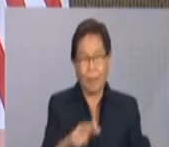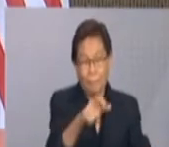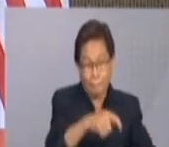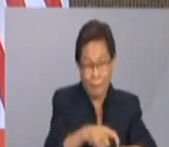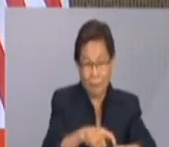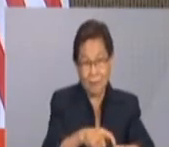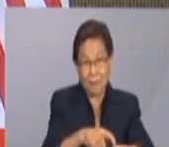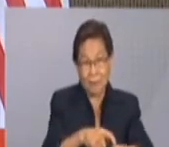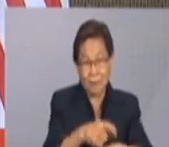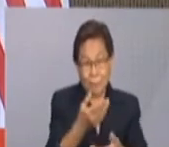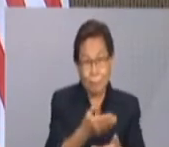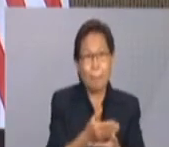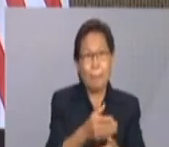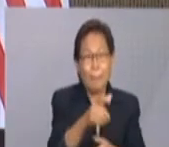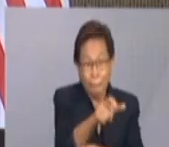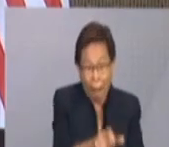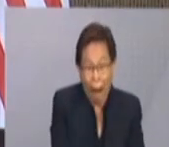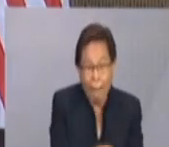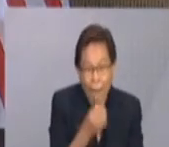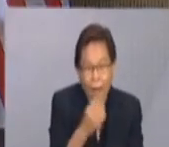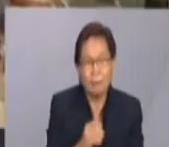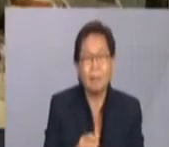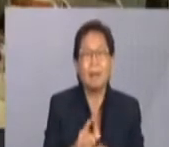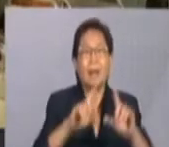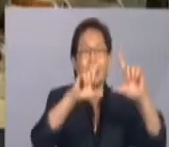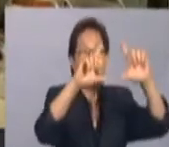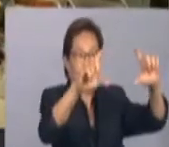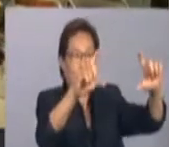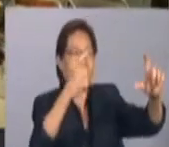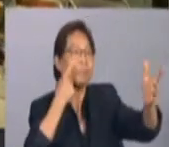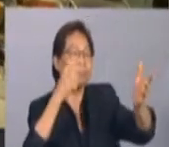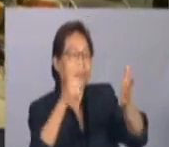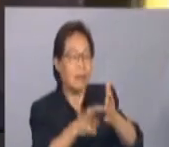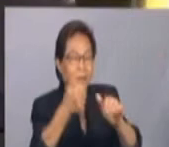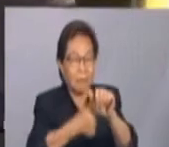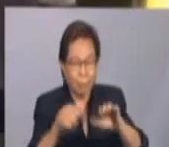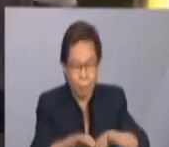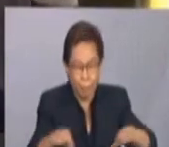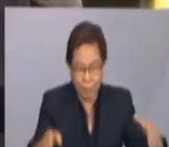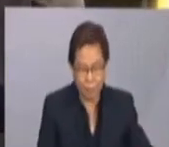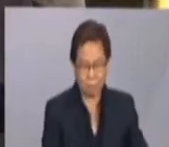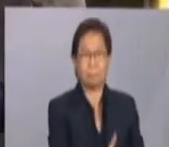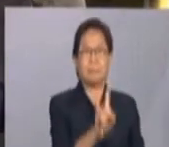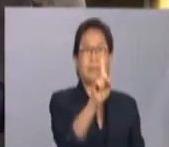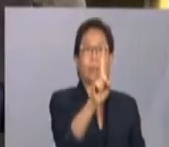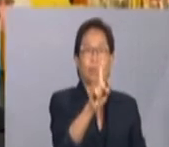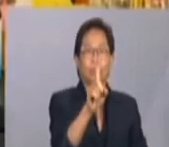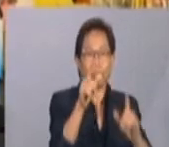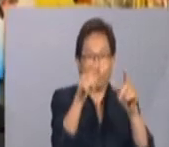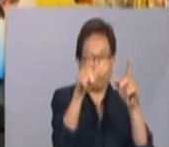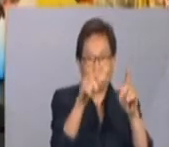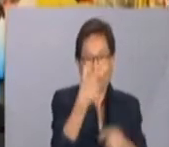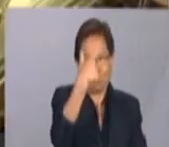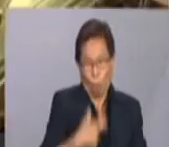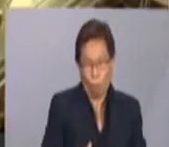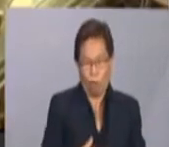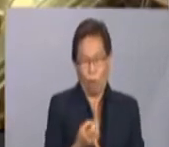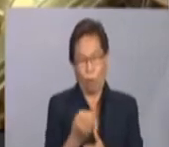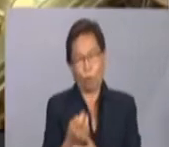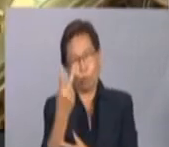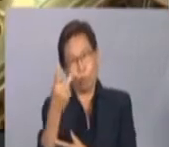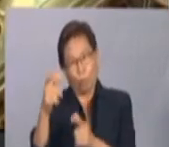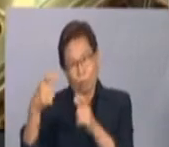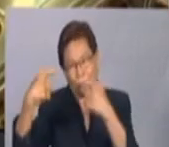makan Pak Saleh meletak notice disetiap meja hanya satu orang dua orang